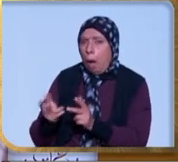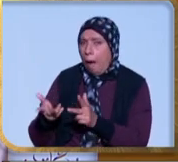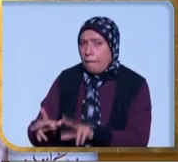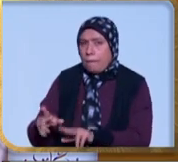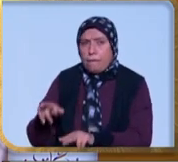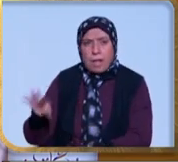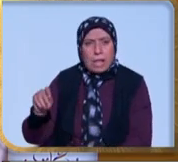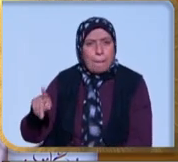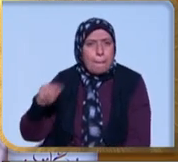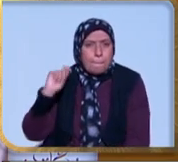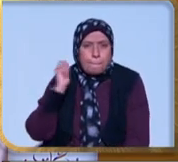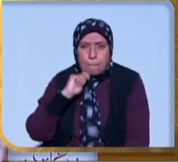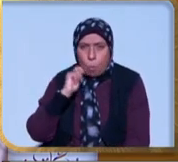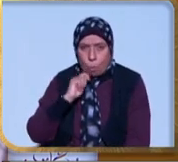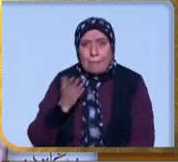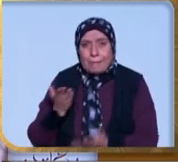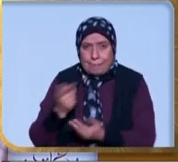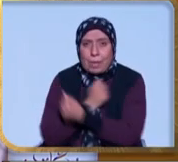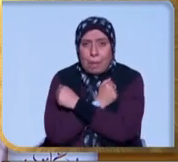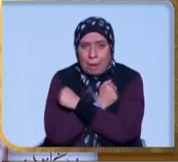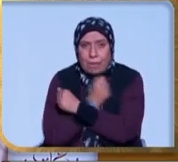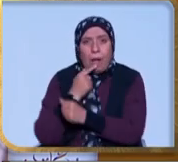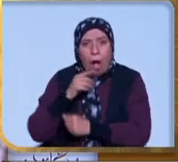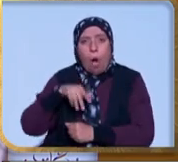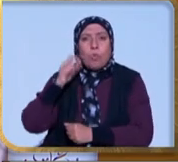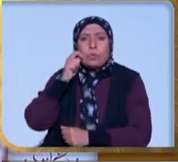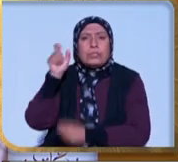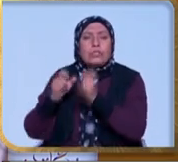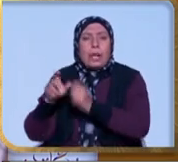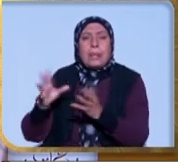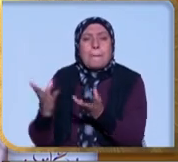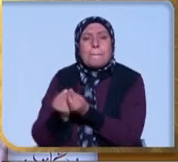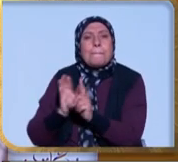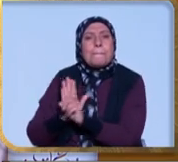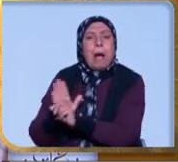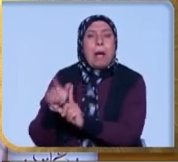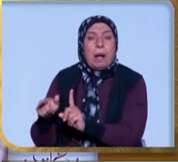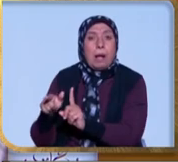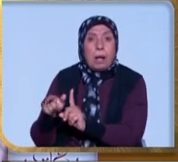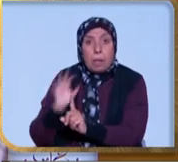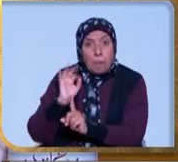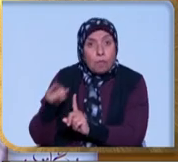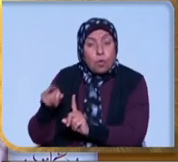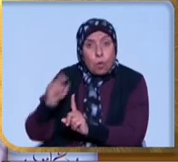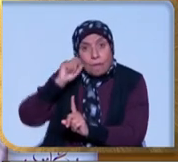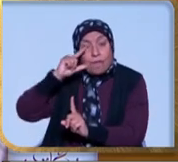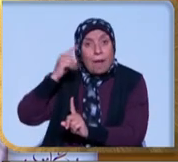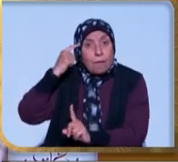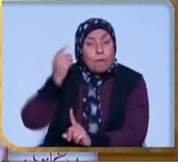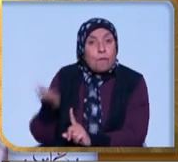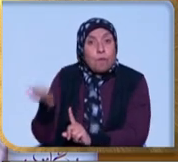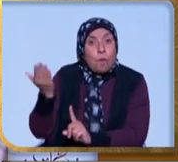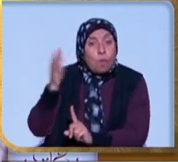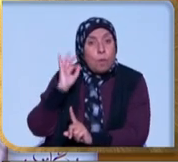مش انتبهوا للآيات وجعلوا هذه الآيات تبقى سبب لأنهم يلتفتوا إلى الحق الذي أرسل به موسى